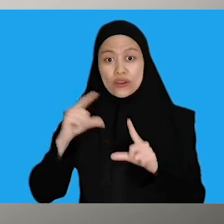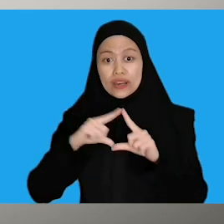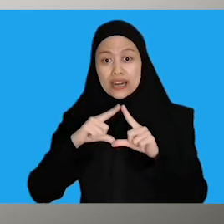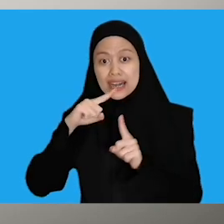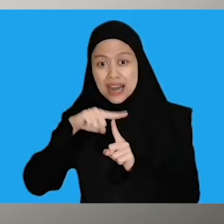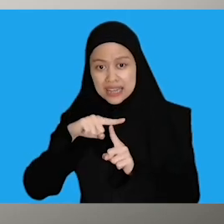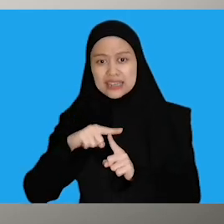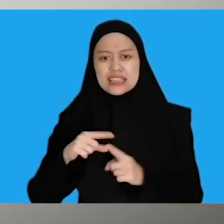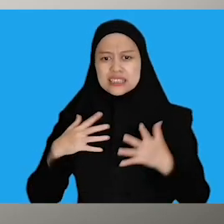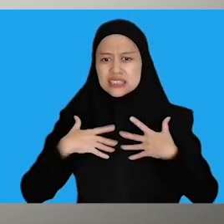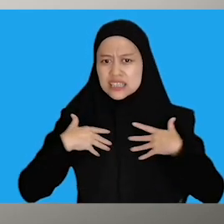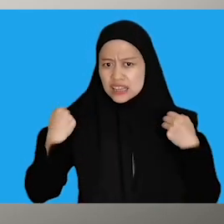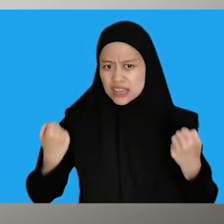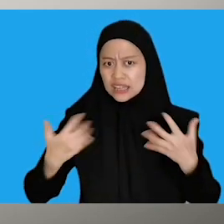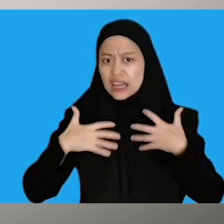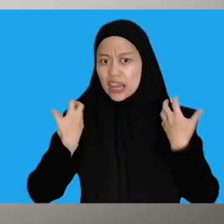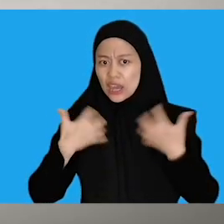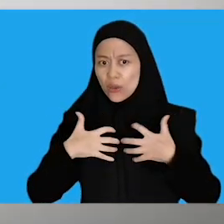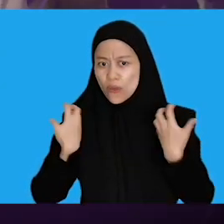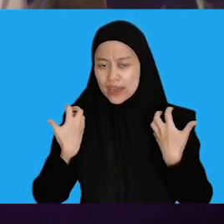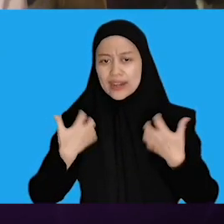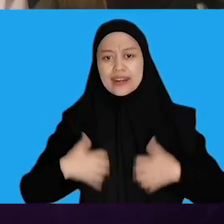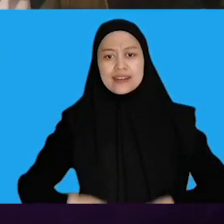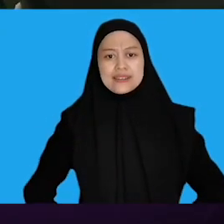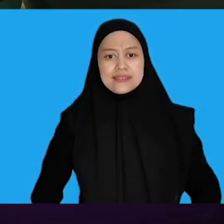Direktorat Kesehatan Hewan.